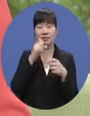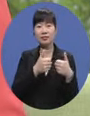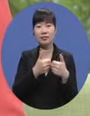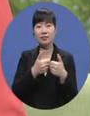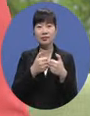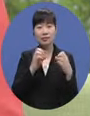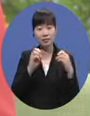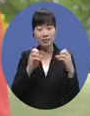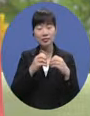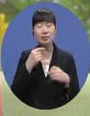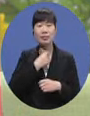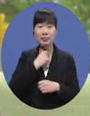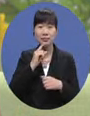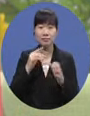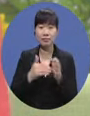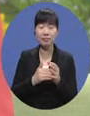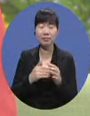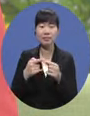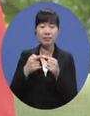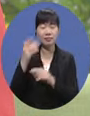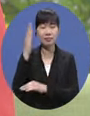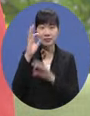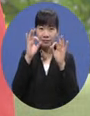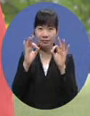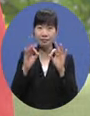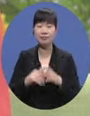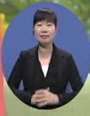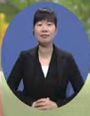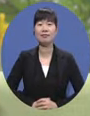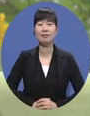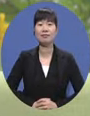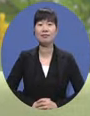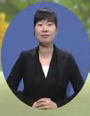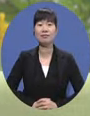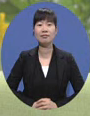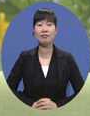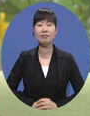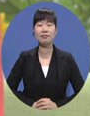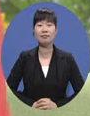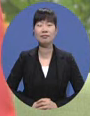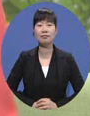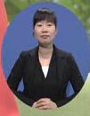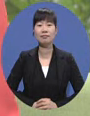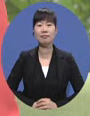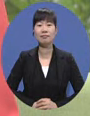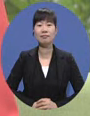나눠볼 텐데요. 그냥 본격적으로 저희가 첫 번째 사연부터 함께 나눠보도록 하겠습니다.